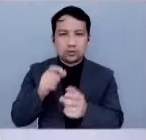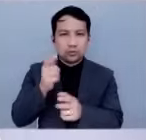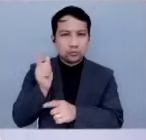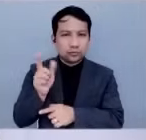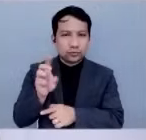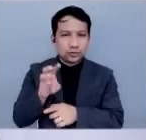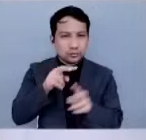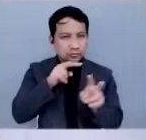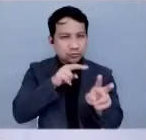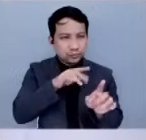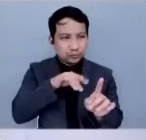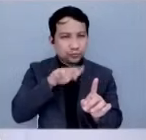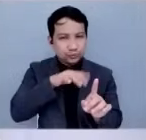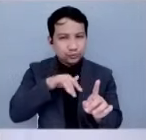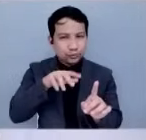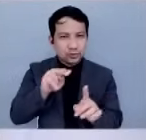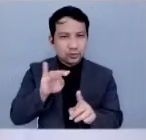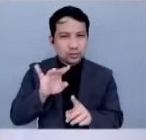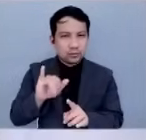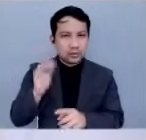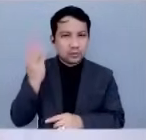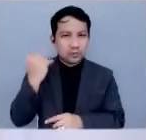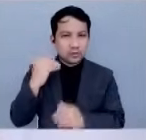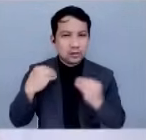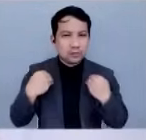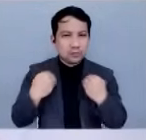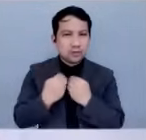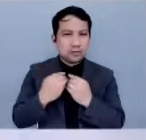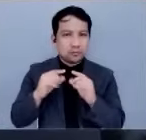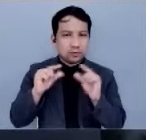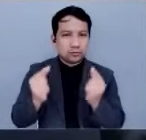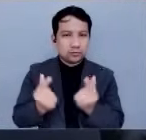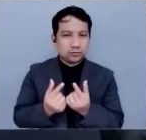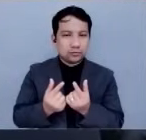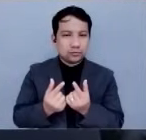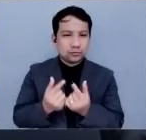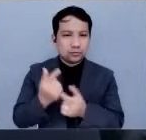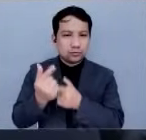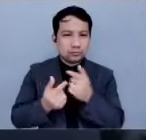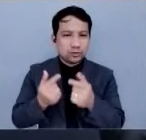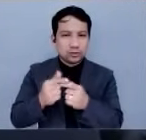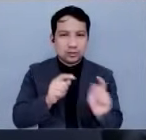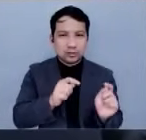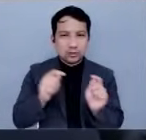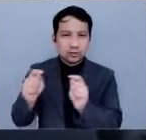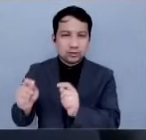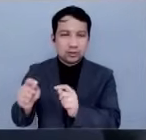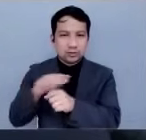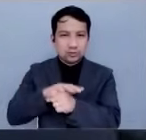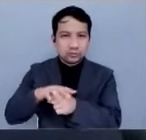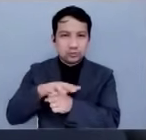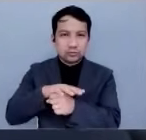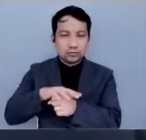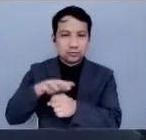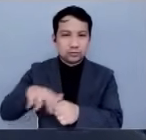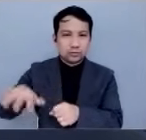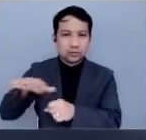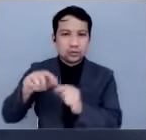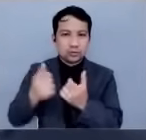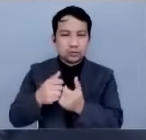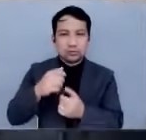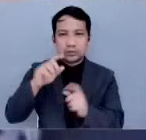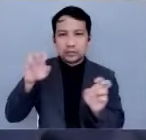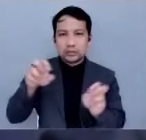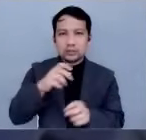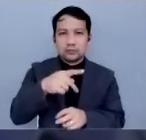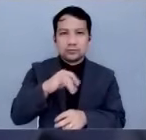NBI ang mga sospek na dati raw miyembro ng Global Security Hackers at lumipat lang sa local hacking group na Pinoy Luzek noong